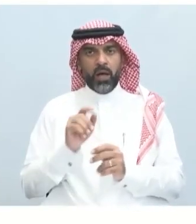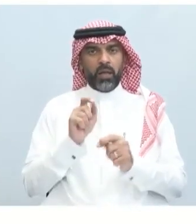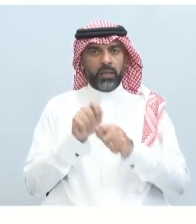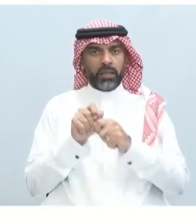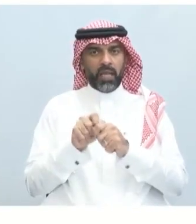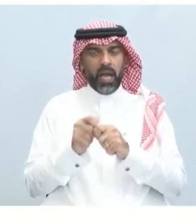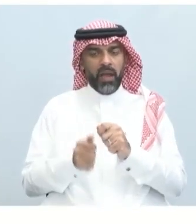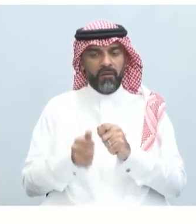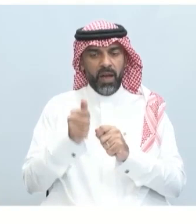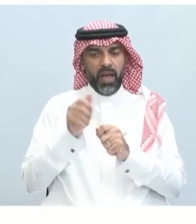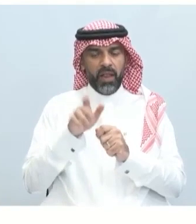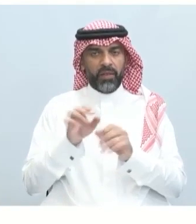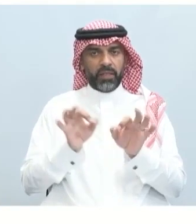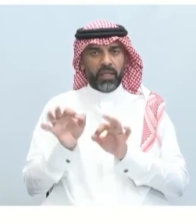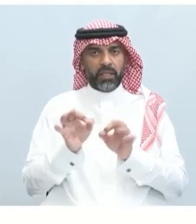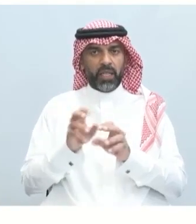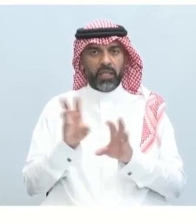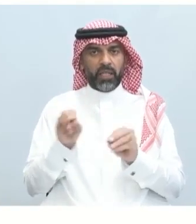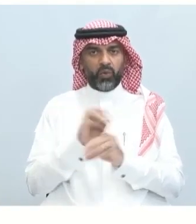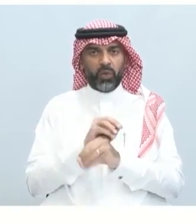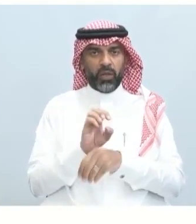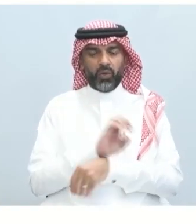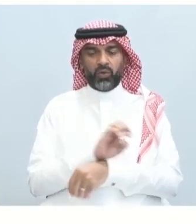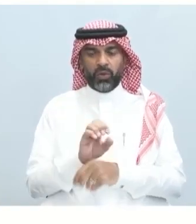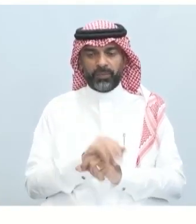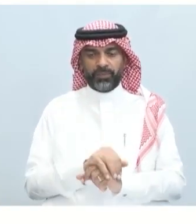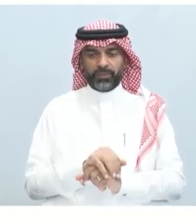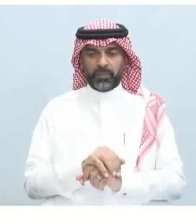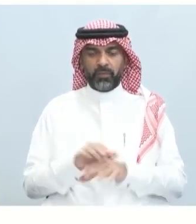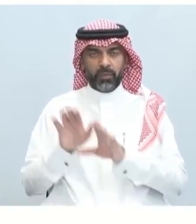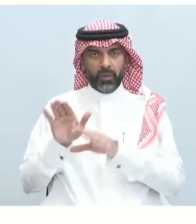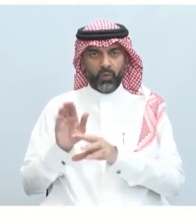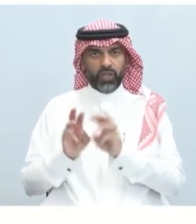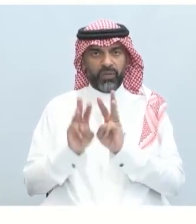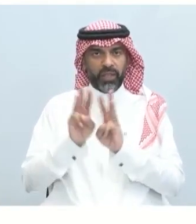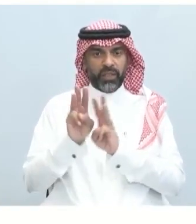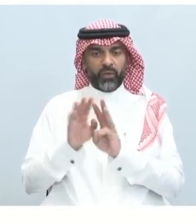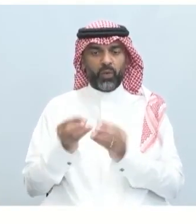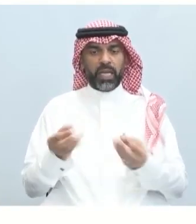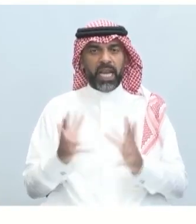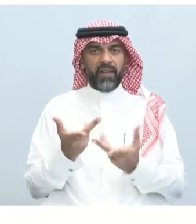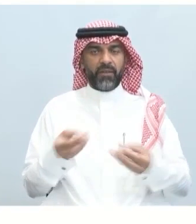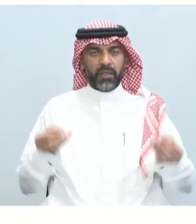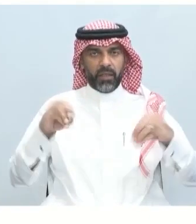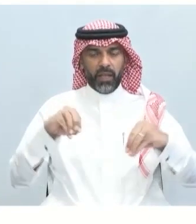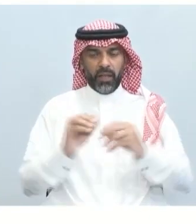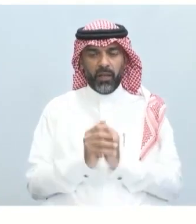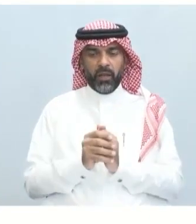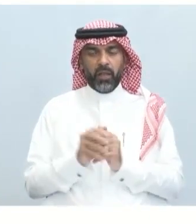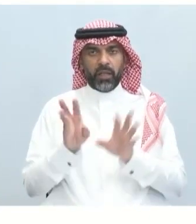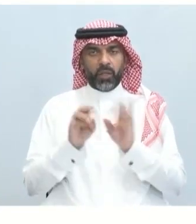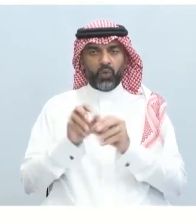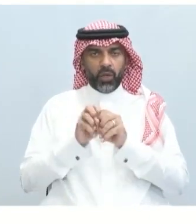فعالة لاستراتيجيات التسويق الإلكتروني، التواجد على الشبكة العنكبوتية وكيفية زيادته، التسويق